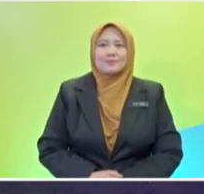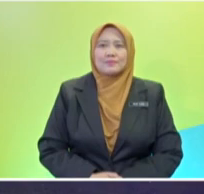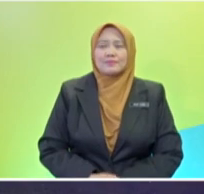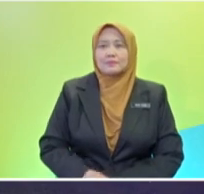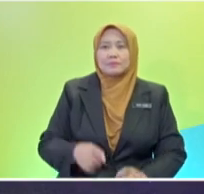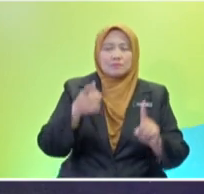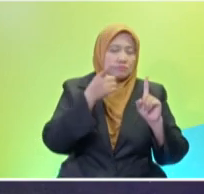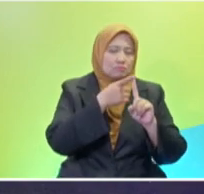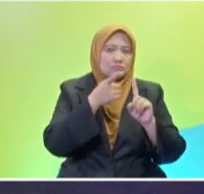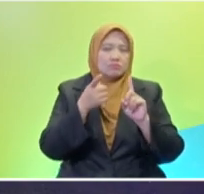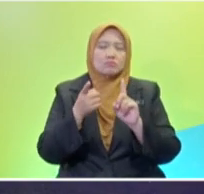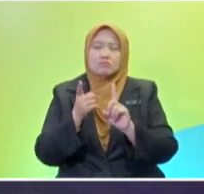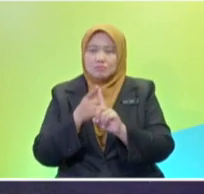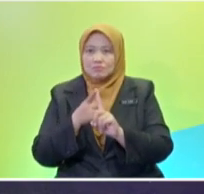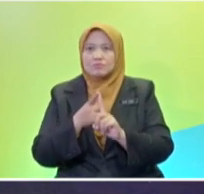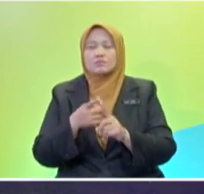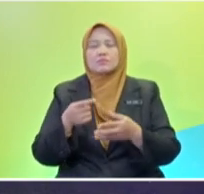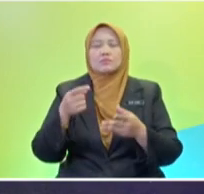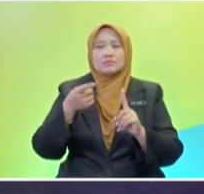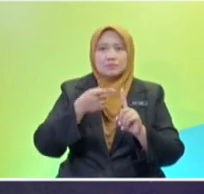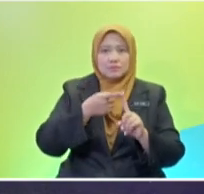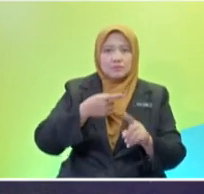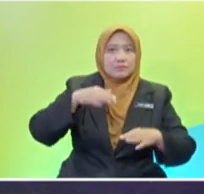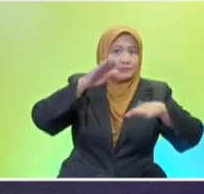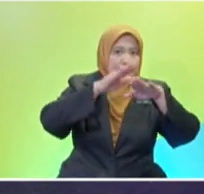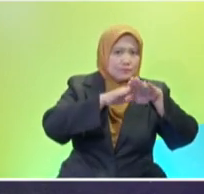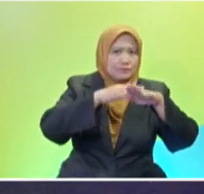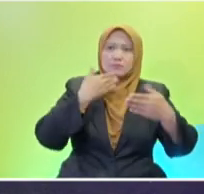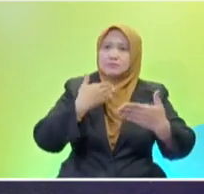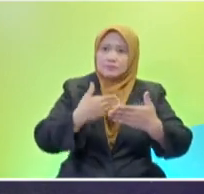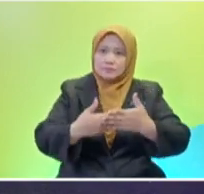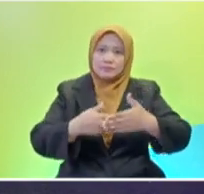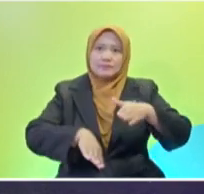atas sampai ke bawah satu persatu